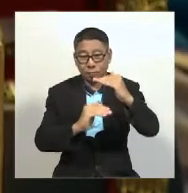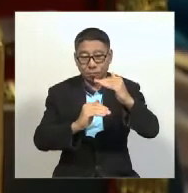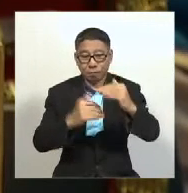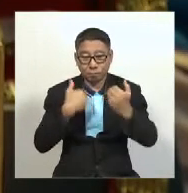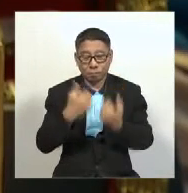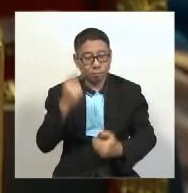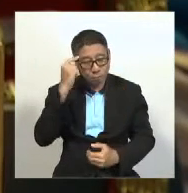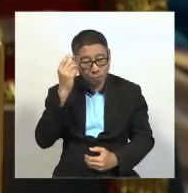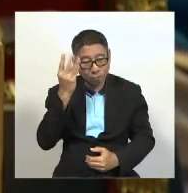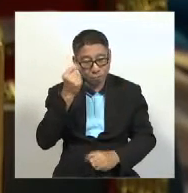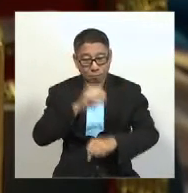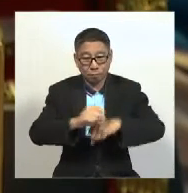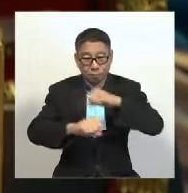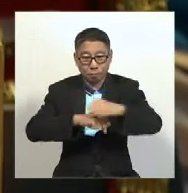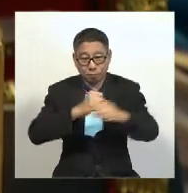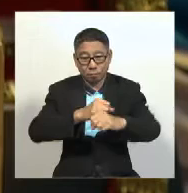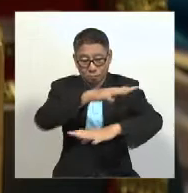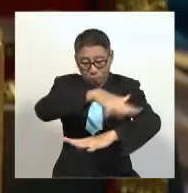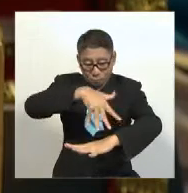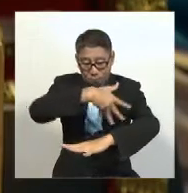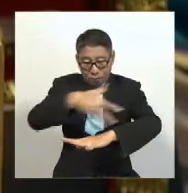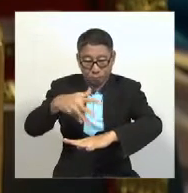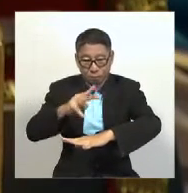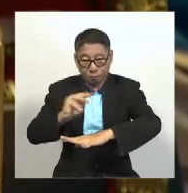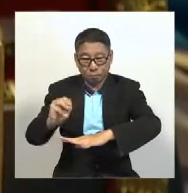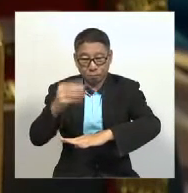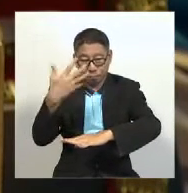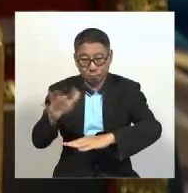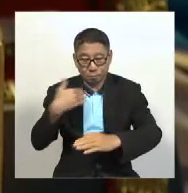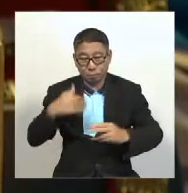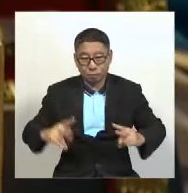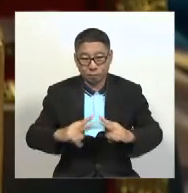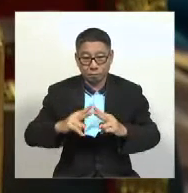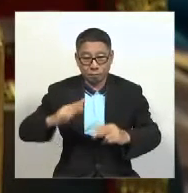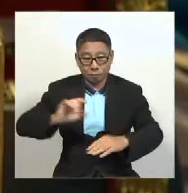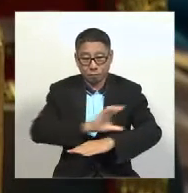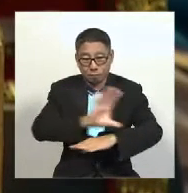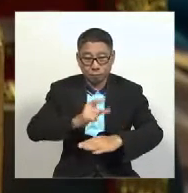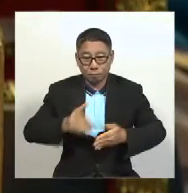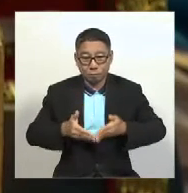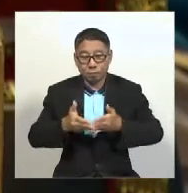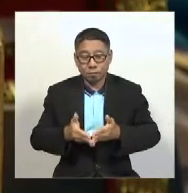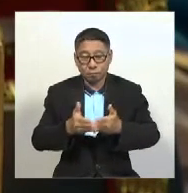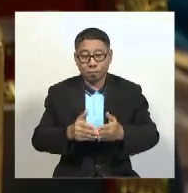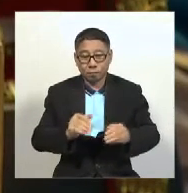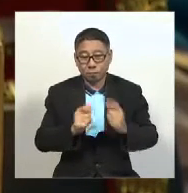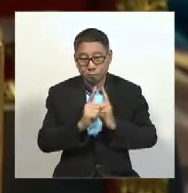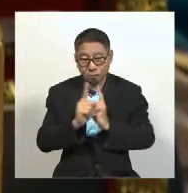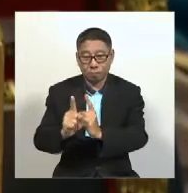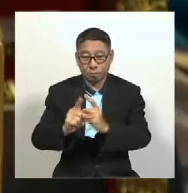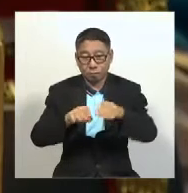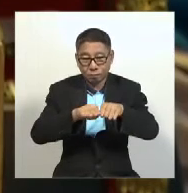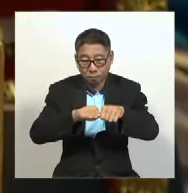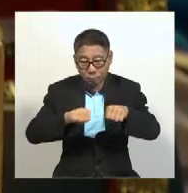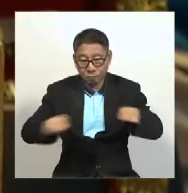าคิดในวงเงินค่าก่อสร้างราคาต่อตารางเมตรแล้วเนี่ยกรมช่างโยธาทหารเรือขอยืนยันว่าเป็นไปตามมาตรฐาน